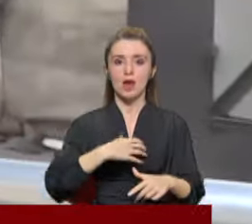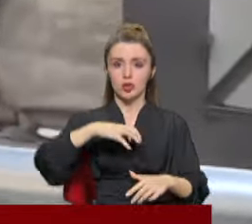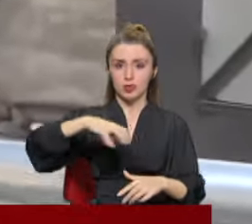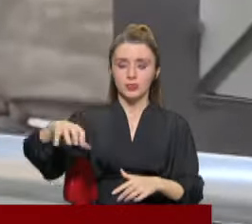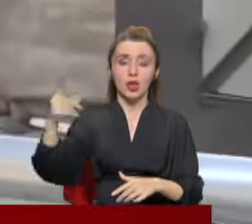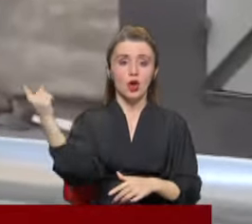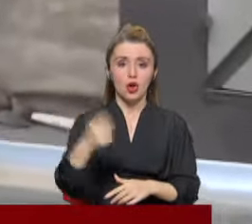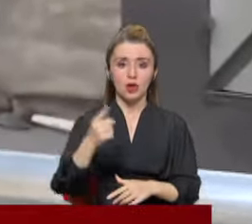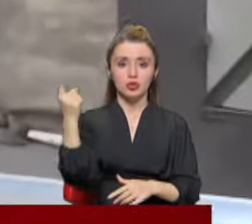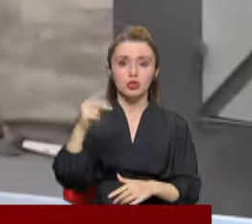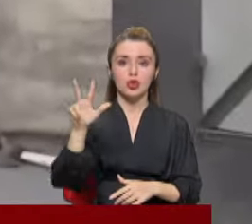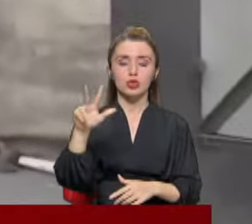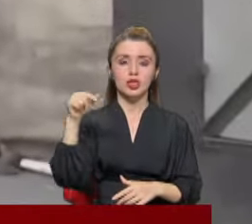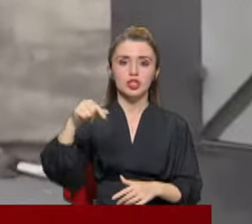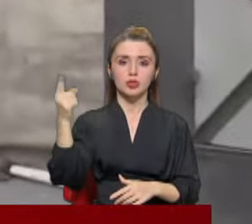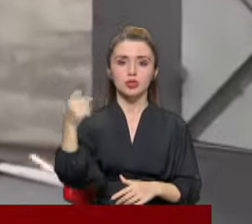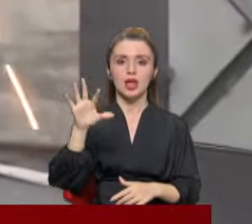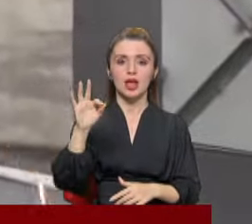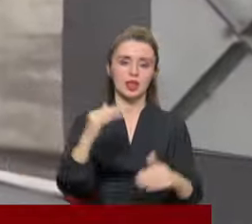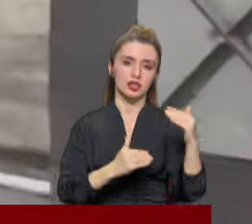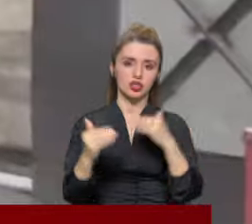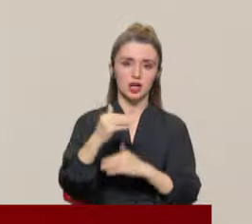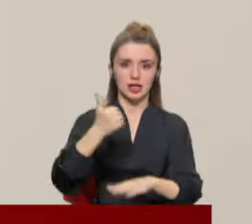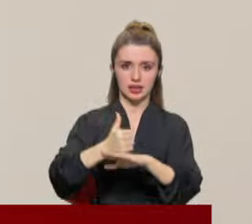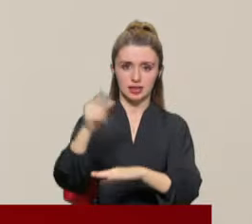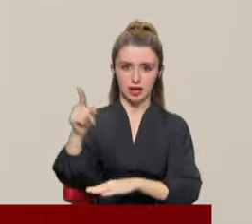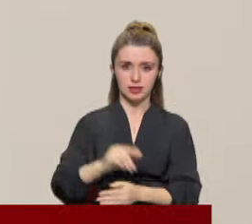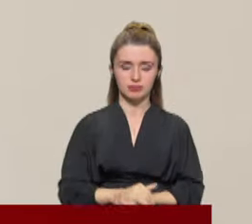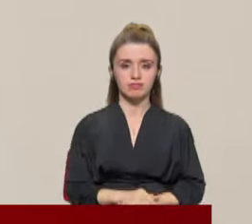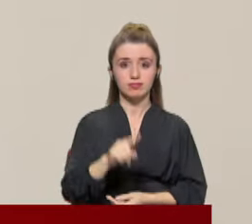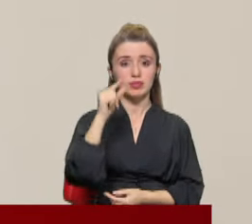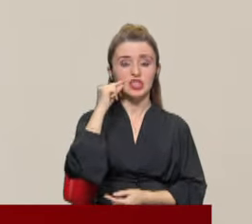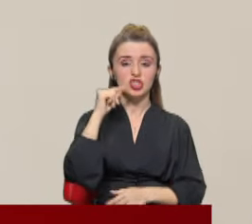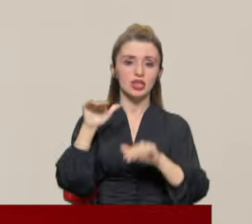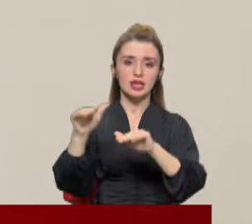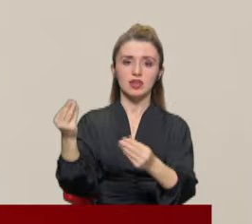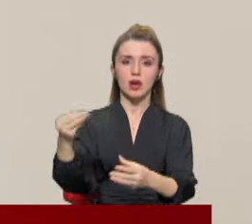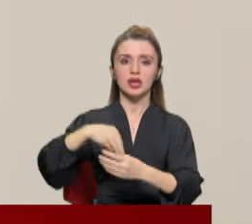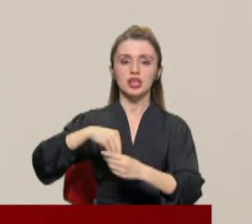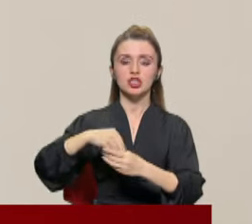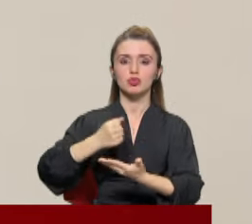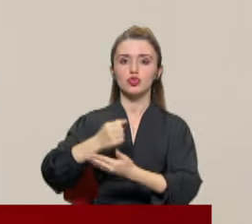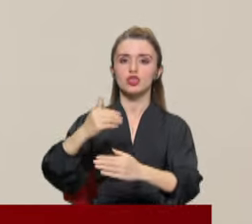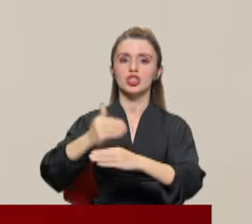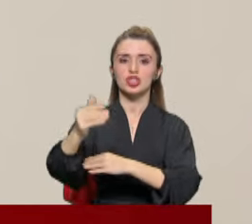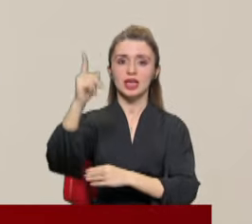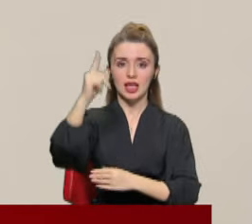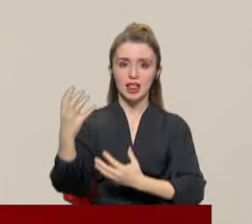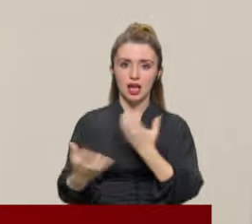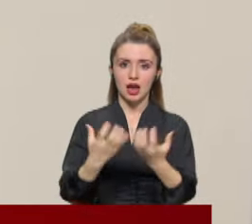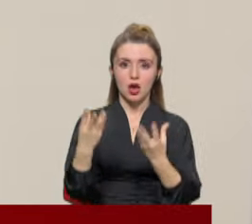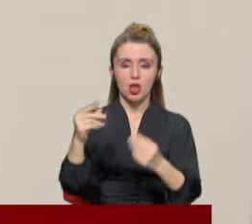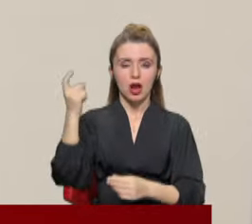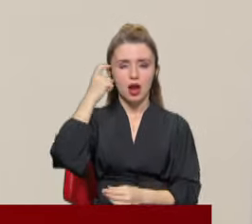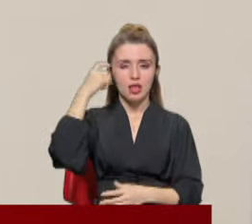ayrılan oranı %30'dan %50'ye çıkardı iktidar. Birilerini desteklemek için bütçe dışındaki ilk kaynak olarak